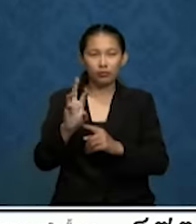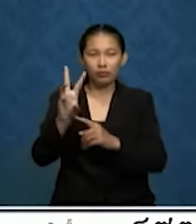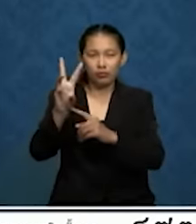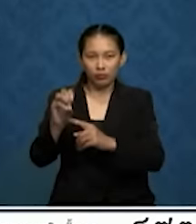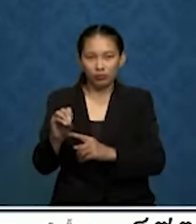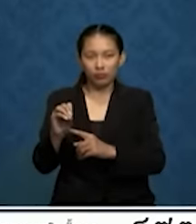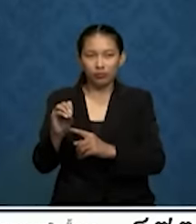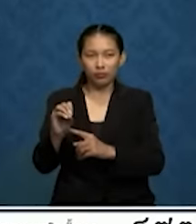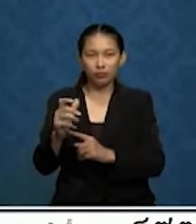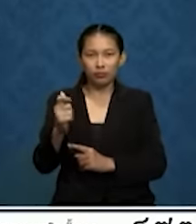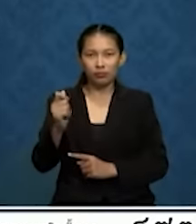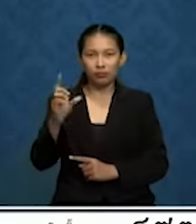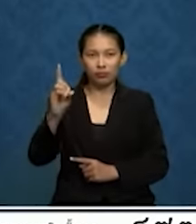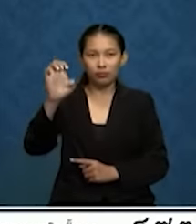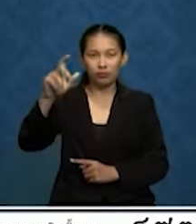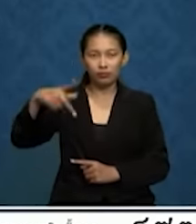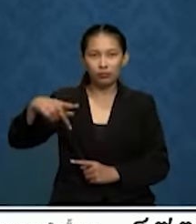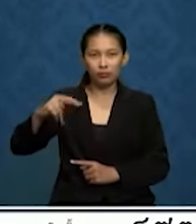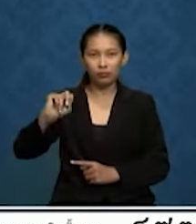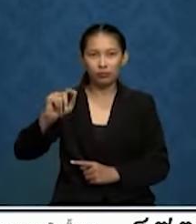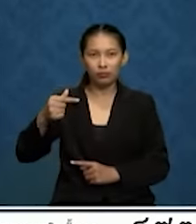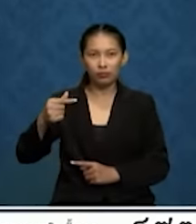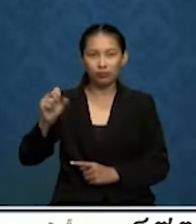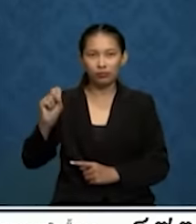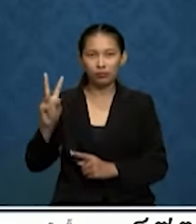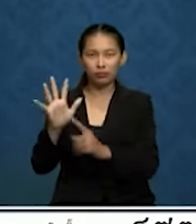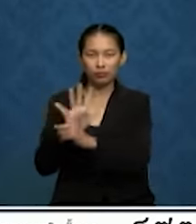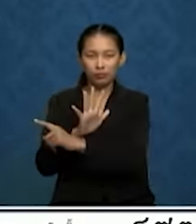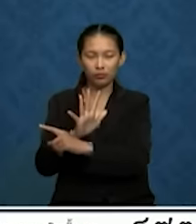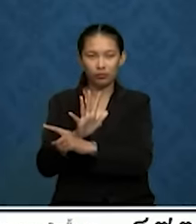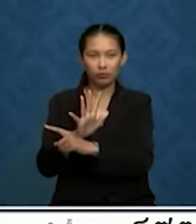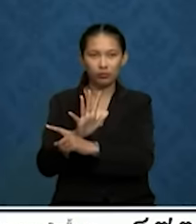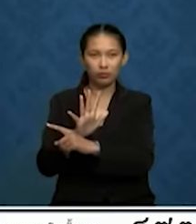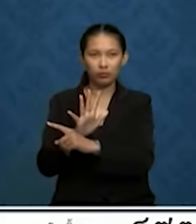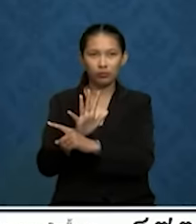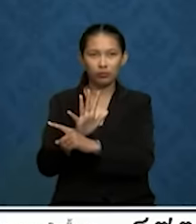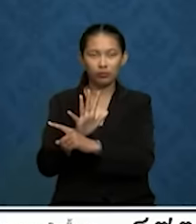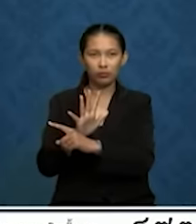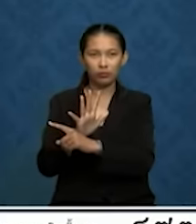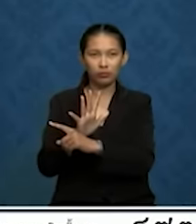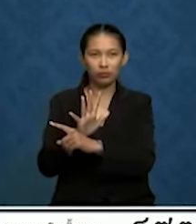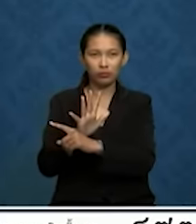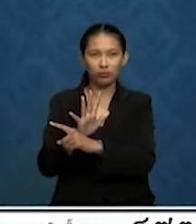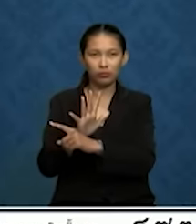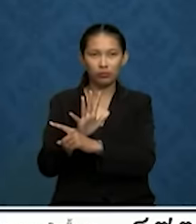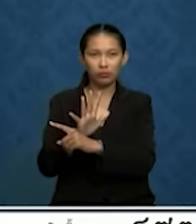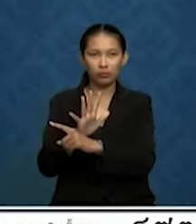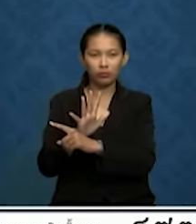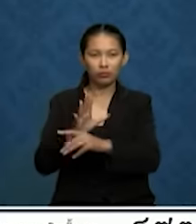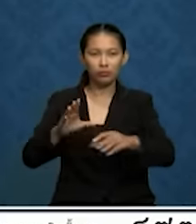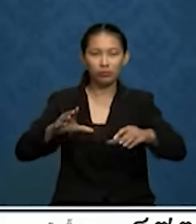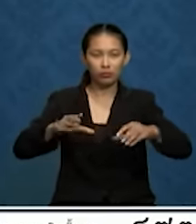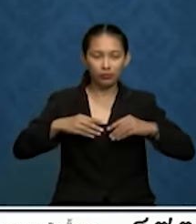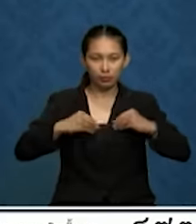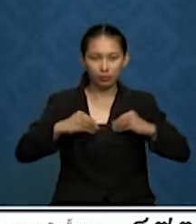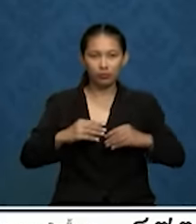460นายอดิพงษ์ทิติพิทยา อดิพงษ์ทิติพิทยาภูมิใจไทยบุรีรัมย์เห็นช